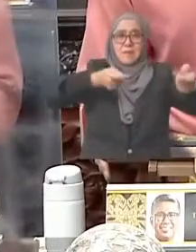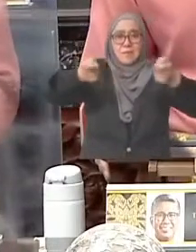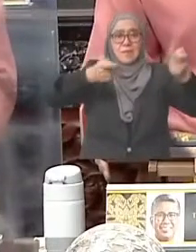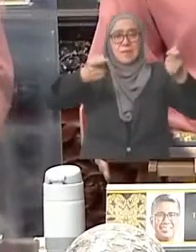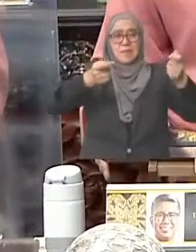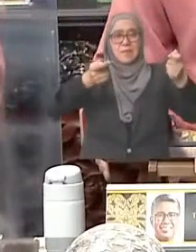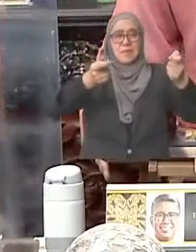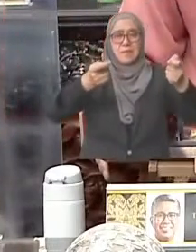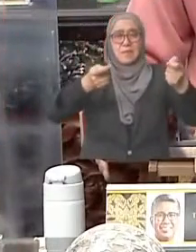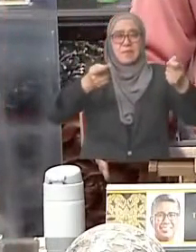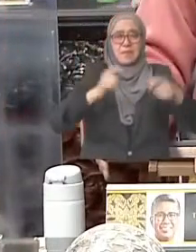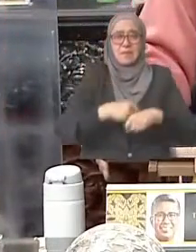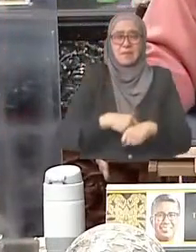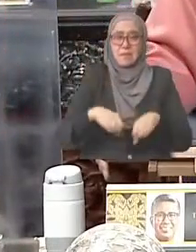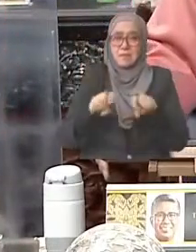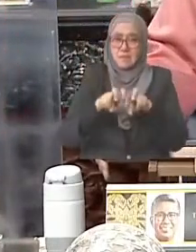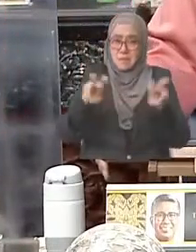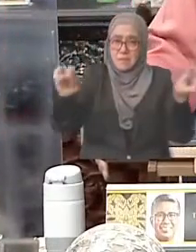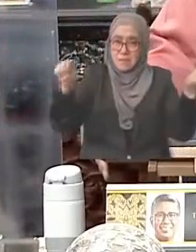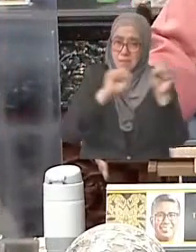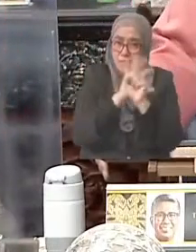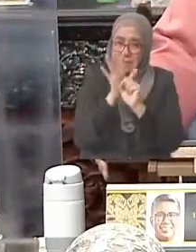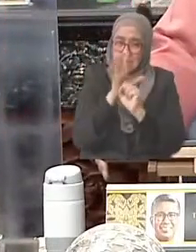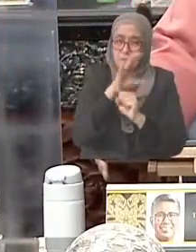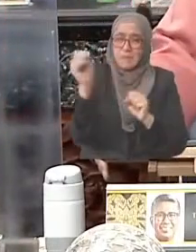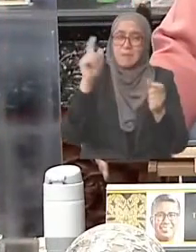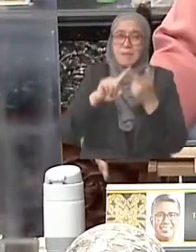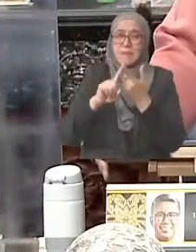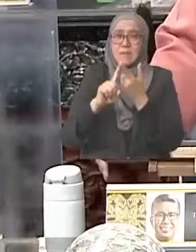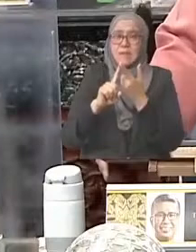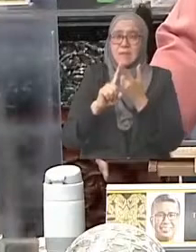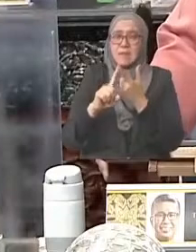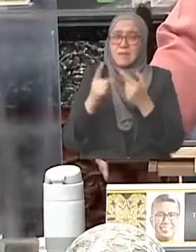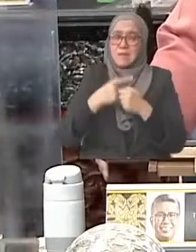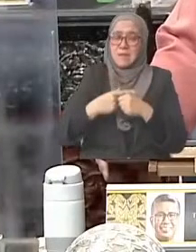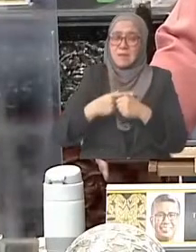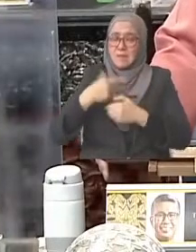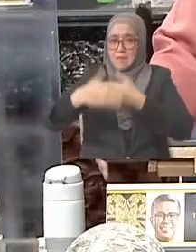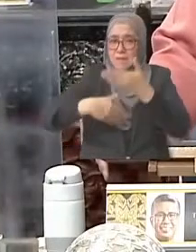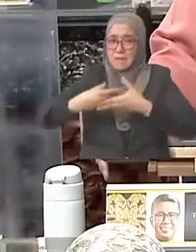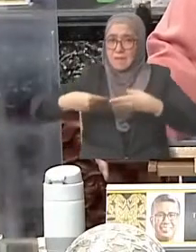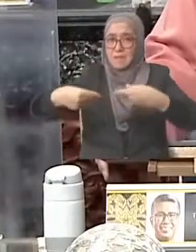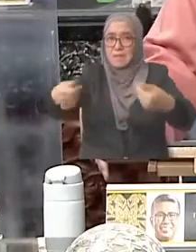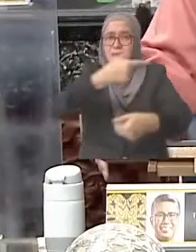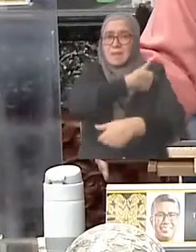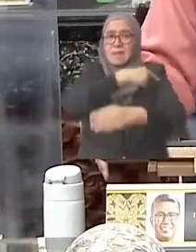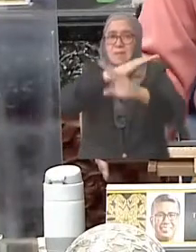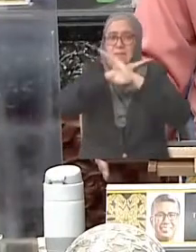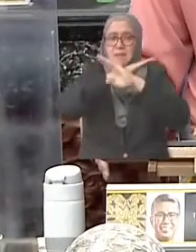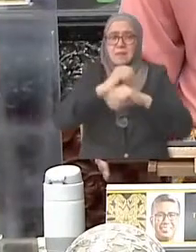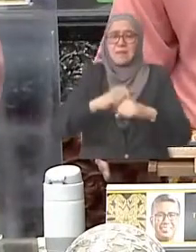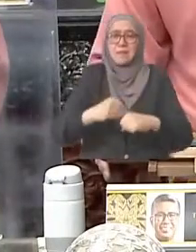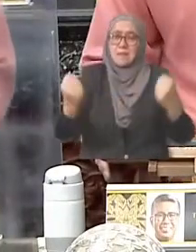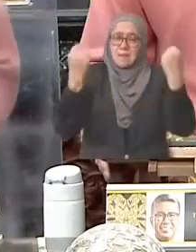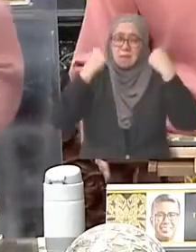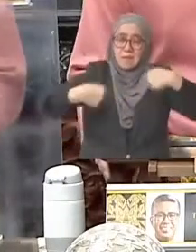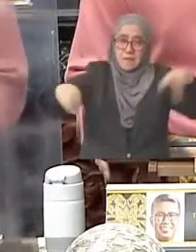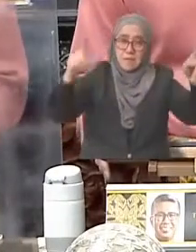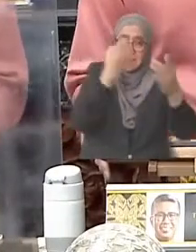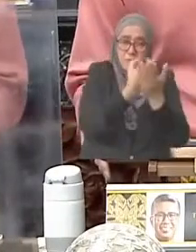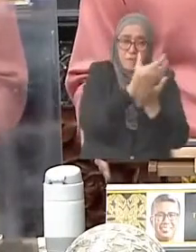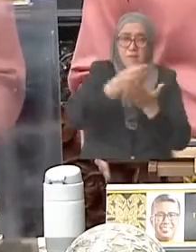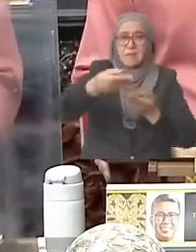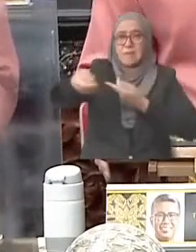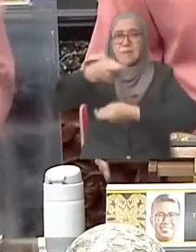program vaksinasi serta keteguhan prospek ekonomi dan perdagangan dunia Hai